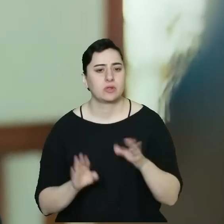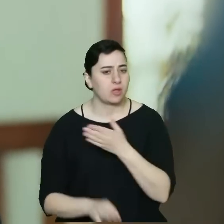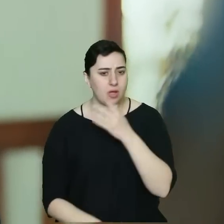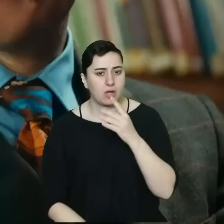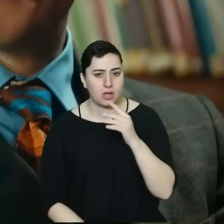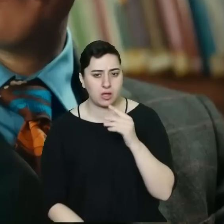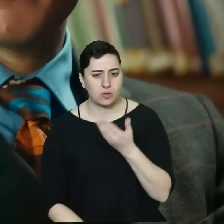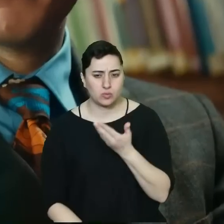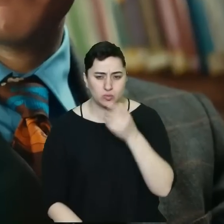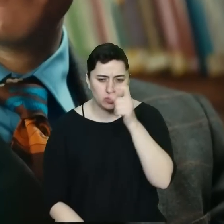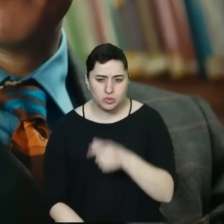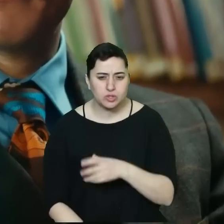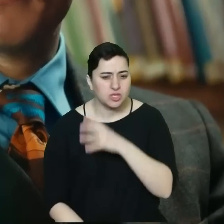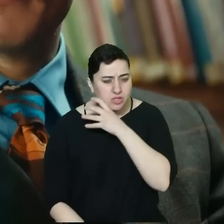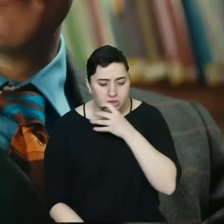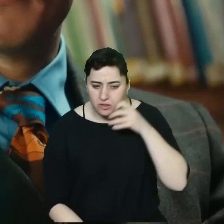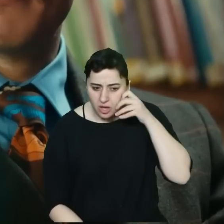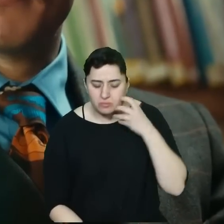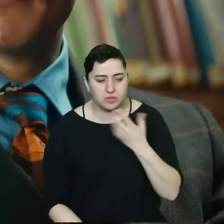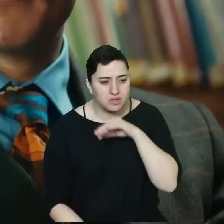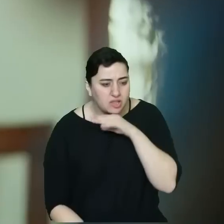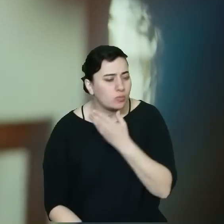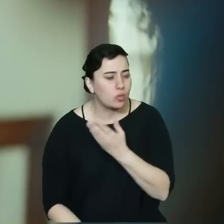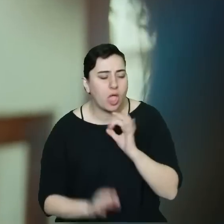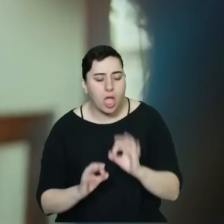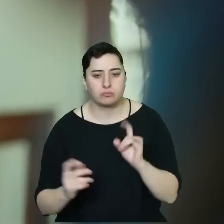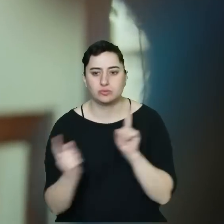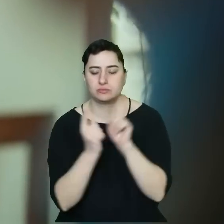Adam gulyabani midir, aksakallı dede midir sürekli karşıma çıkıp duruyor.